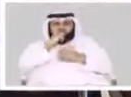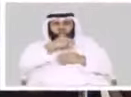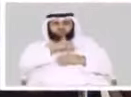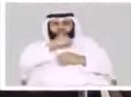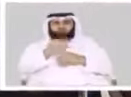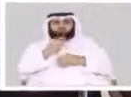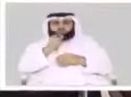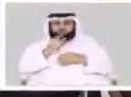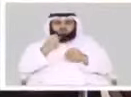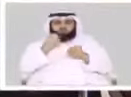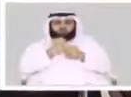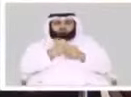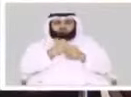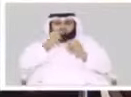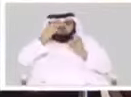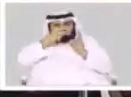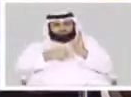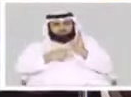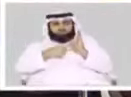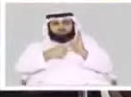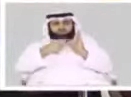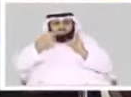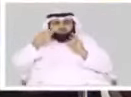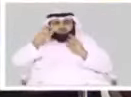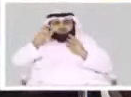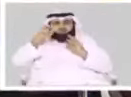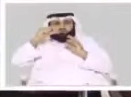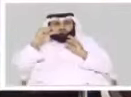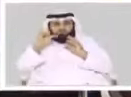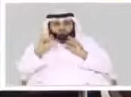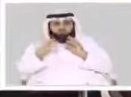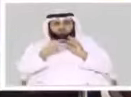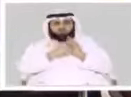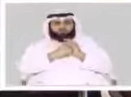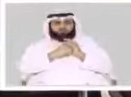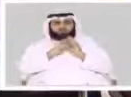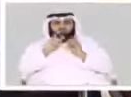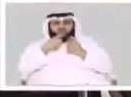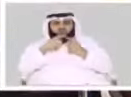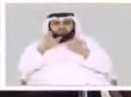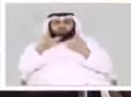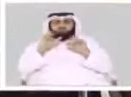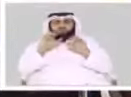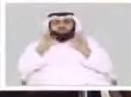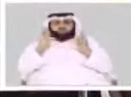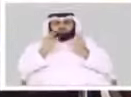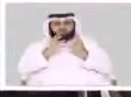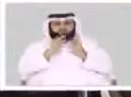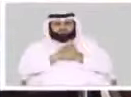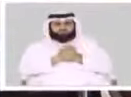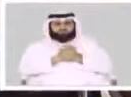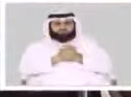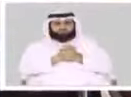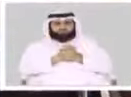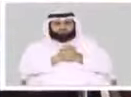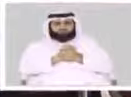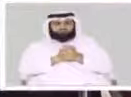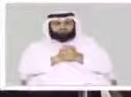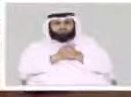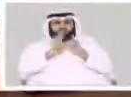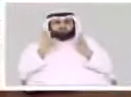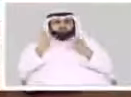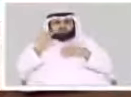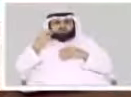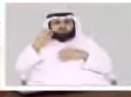آمنوا أوفوا بالعقود، العقود هنا لفظ عام، فأل هنا للجنس يعني بكل